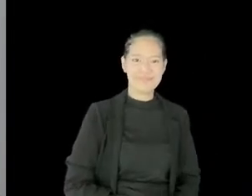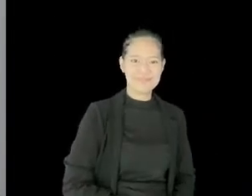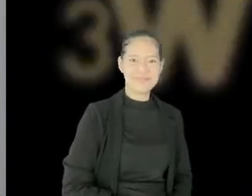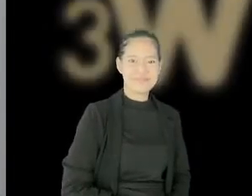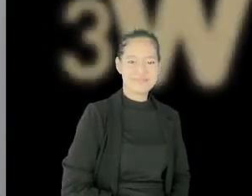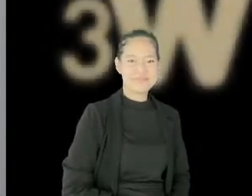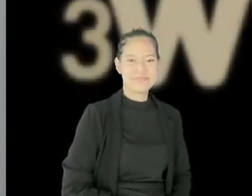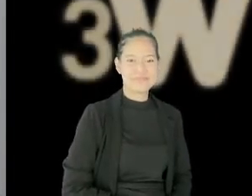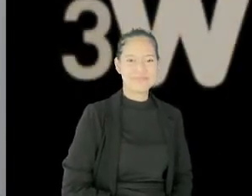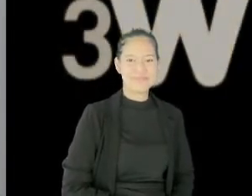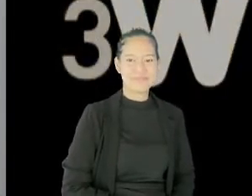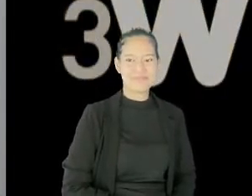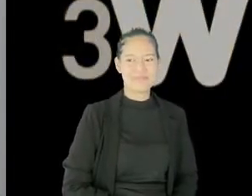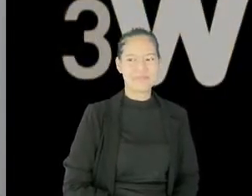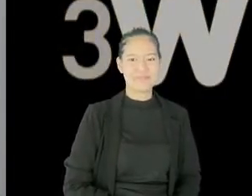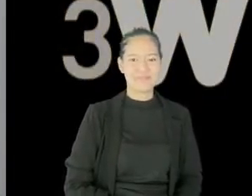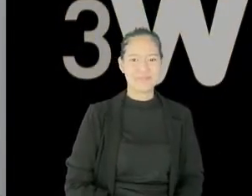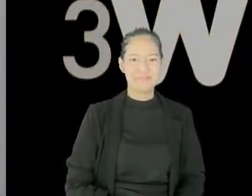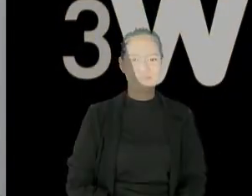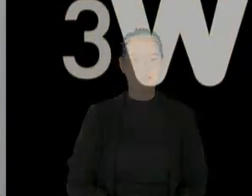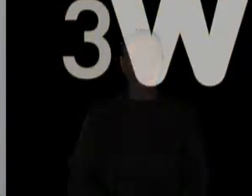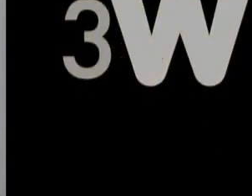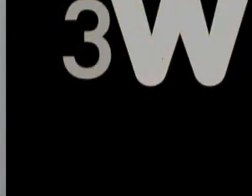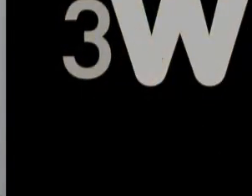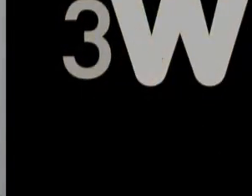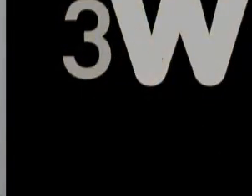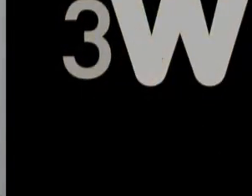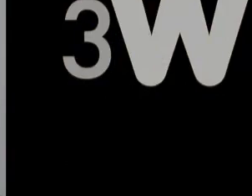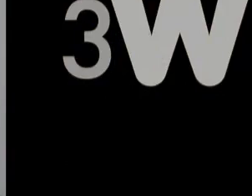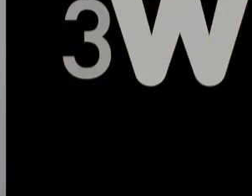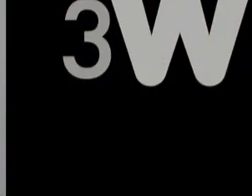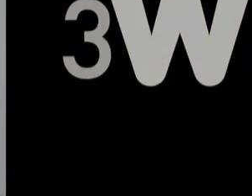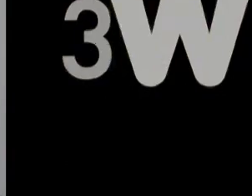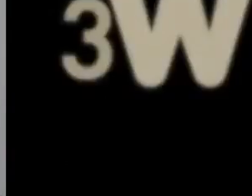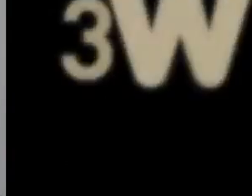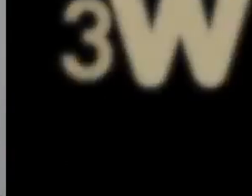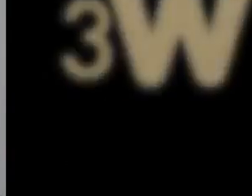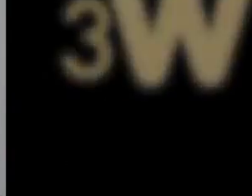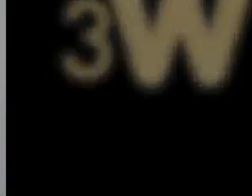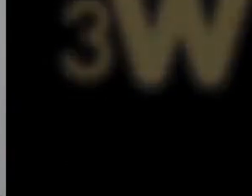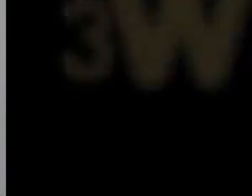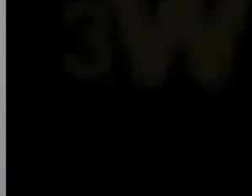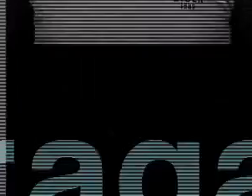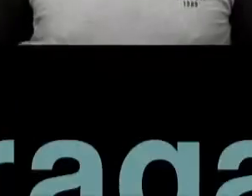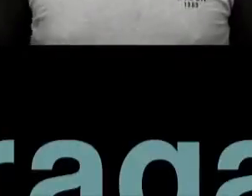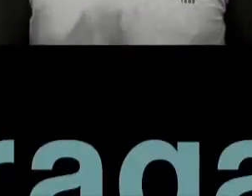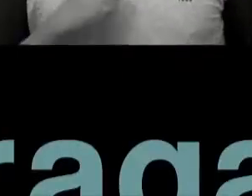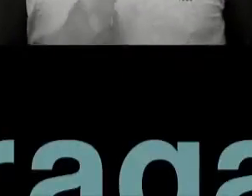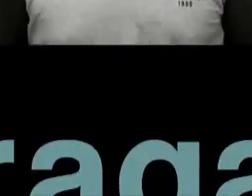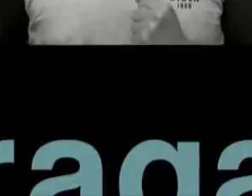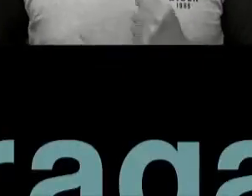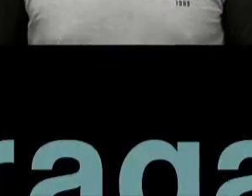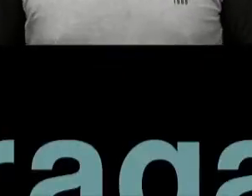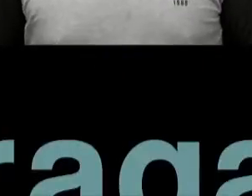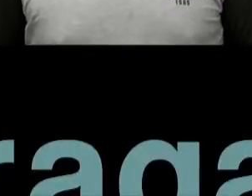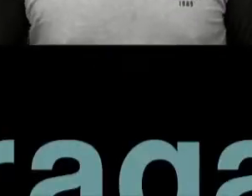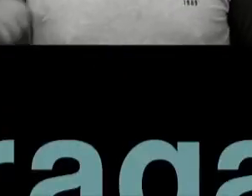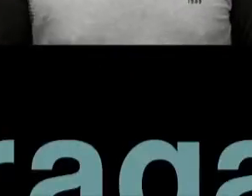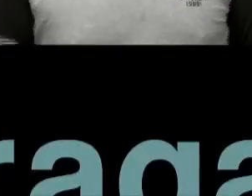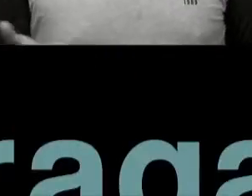sehari-hari dengan tiga wajib wajib wajib wajib Timur